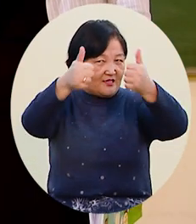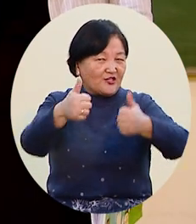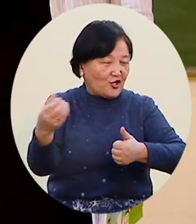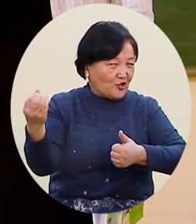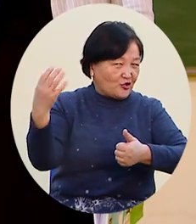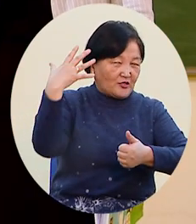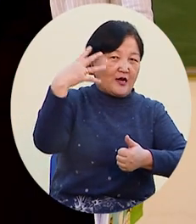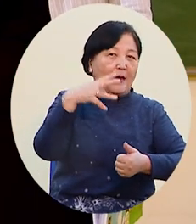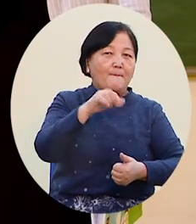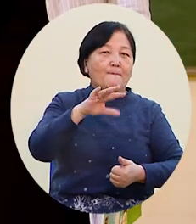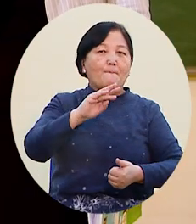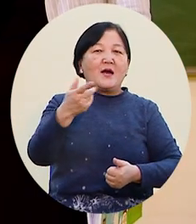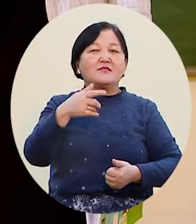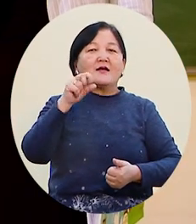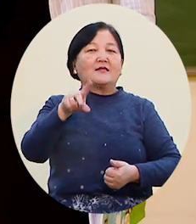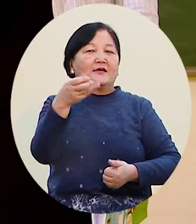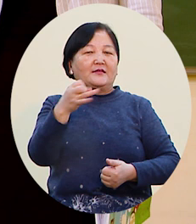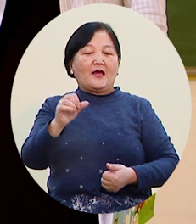мань алагдаа бие тоожээ.